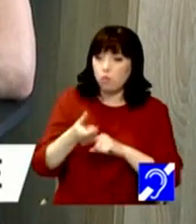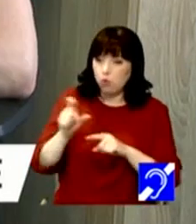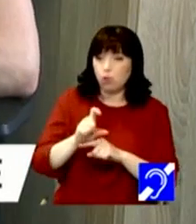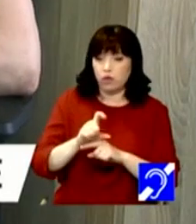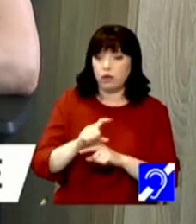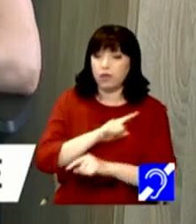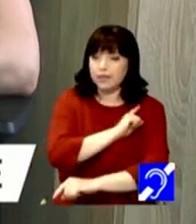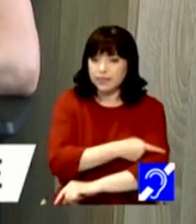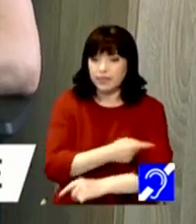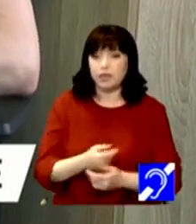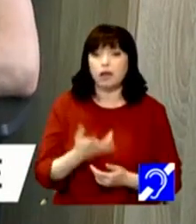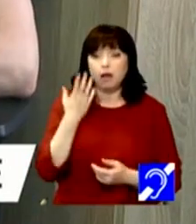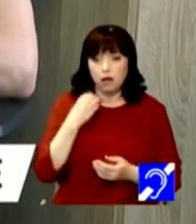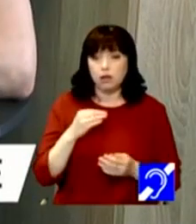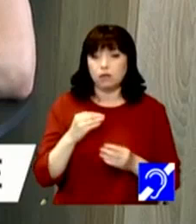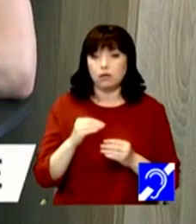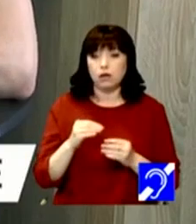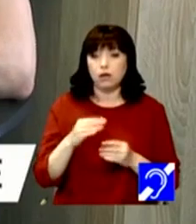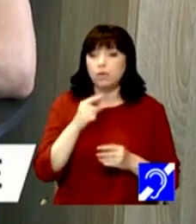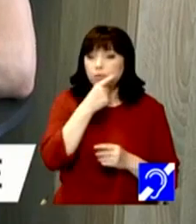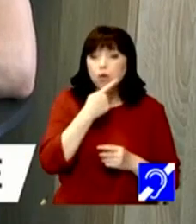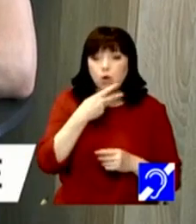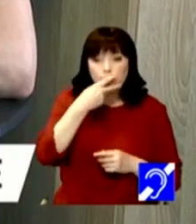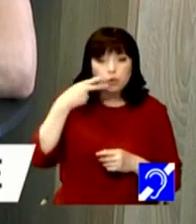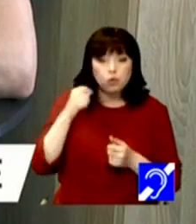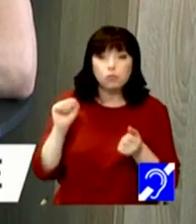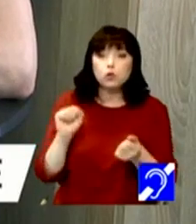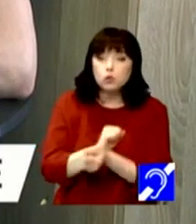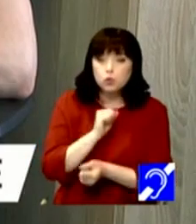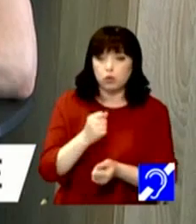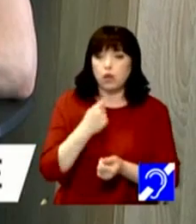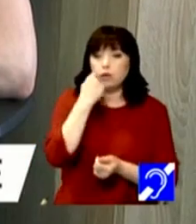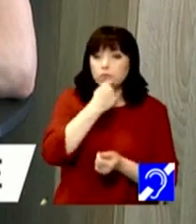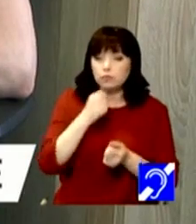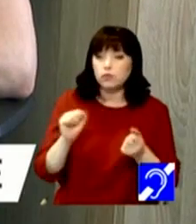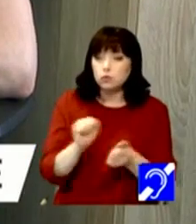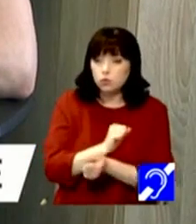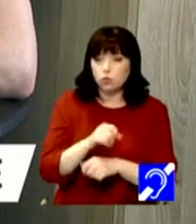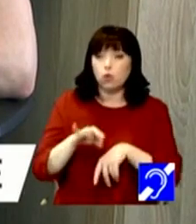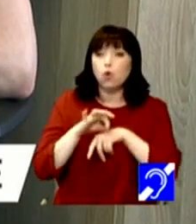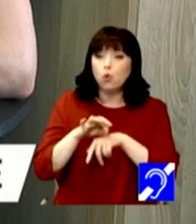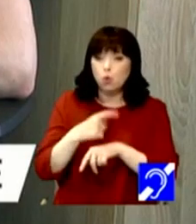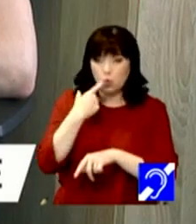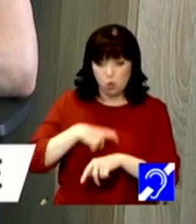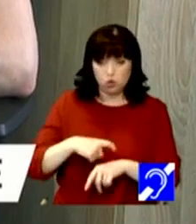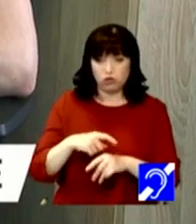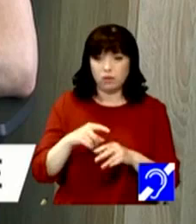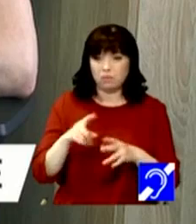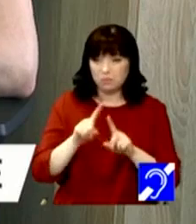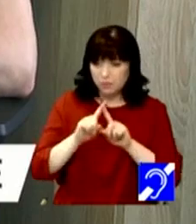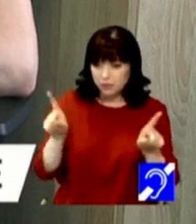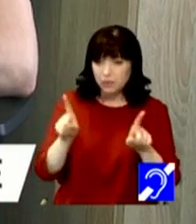instalează, când avem buze uscate, tegumente uscate, elasticitatea pielei care deja nu